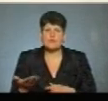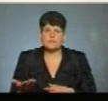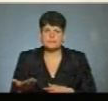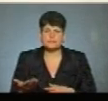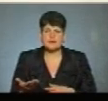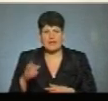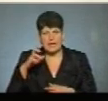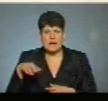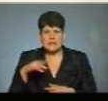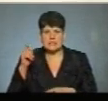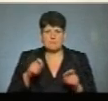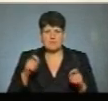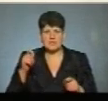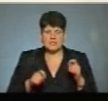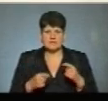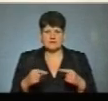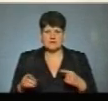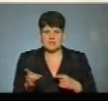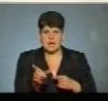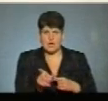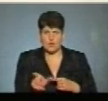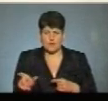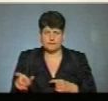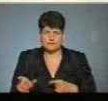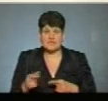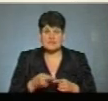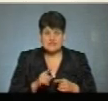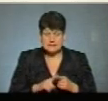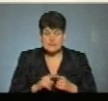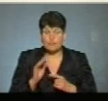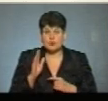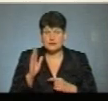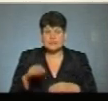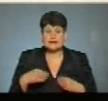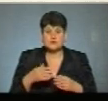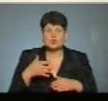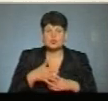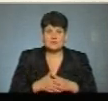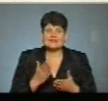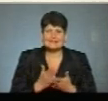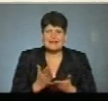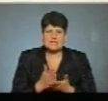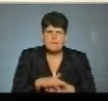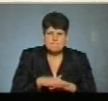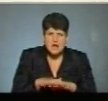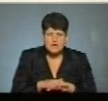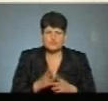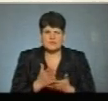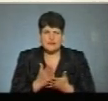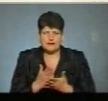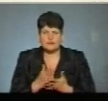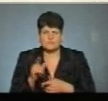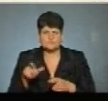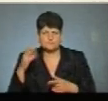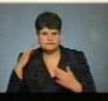людей з якої країни прибули в той чи інший регіон області. Ця картина в подальшому дасть нам зрозуміти, де є масовість,